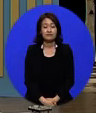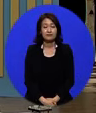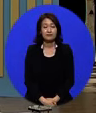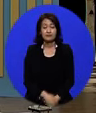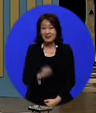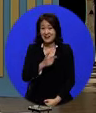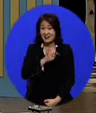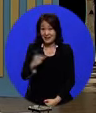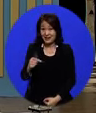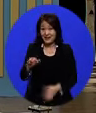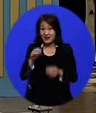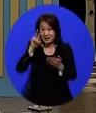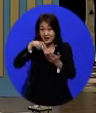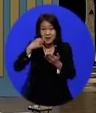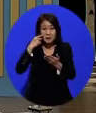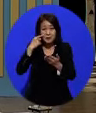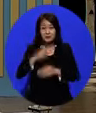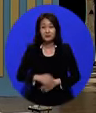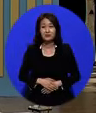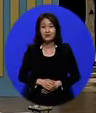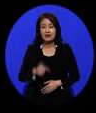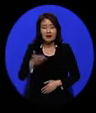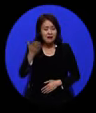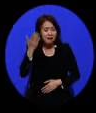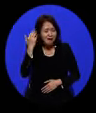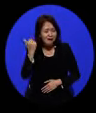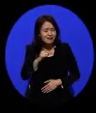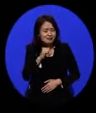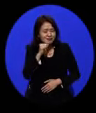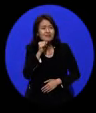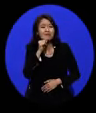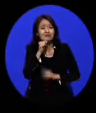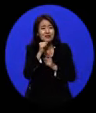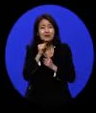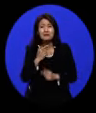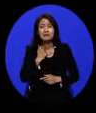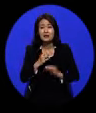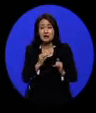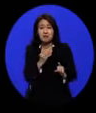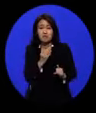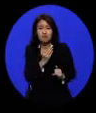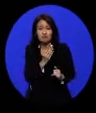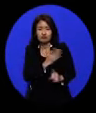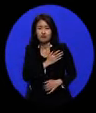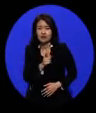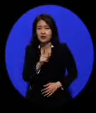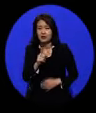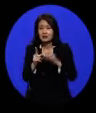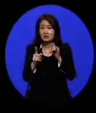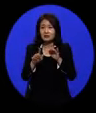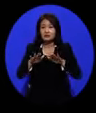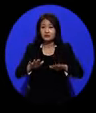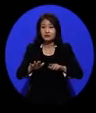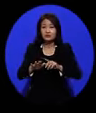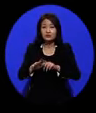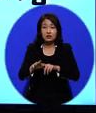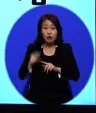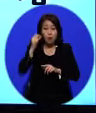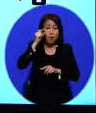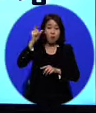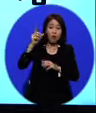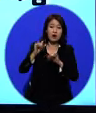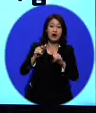자, 우리 그 큰 소리를 한번 같이 읽어보죠. 시작! 옛날에 가난뱅이였던 벼락부자가 있었다. 현자는